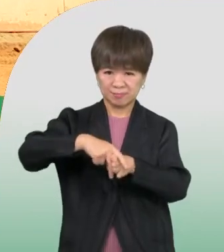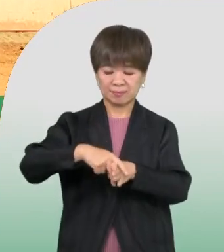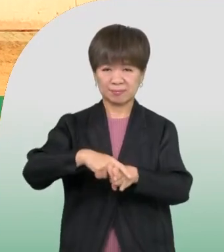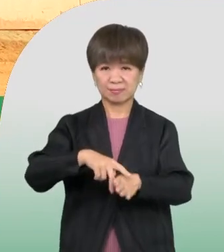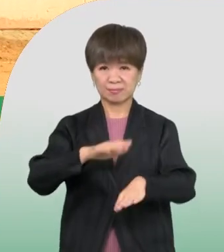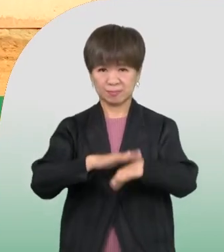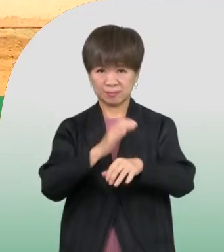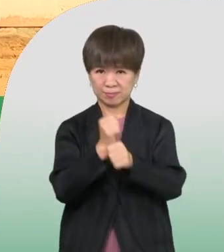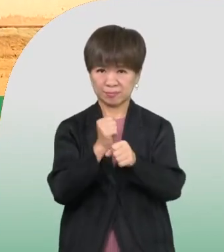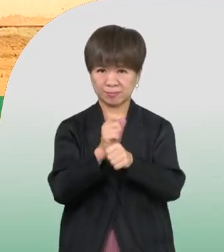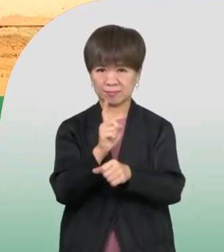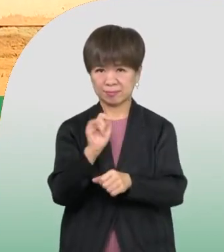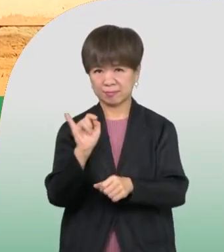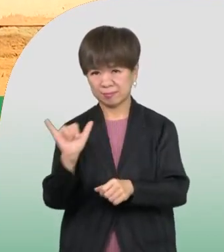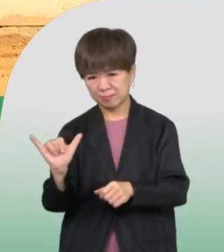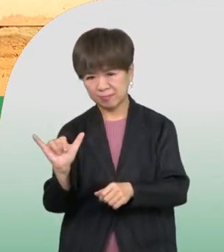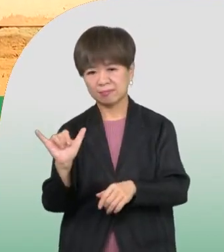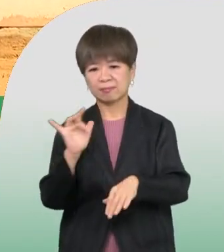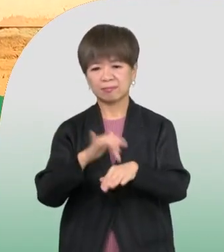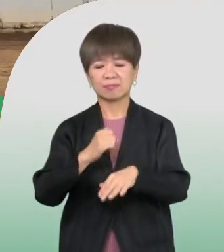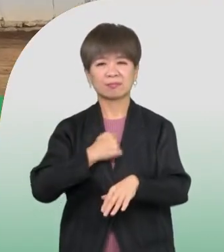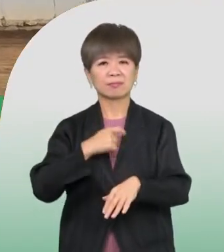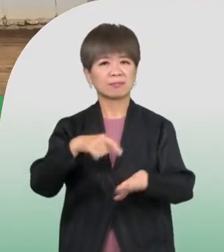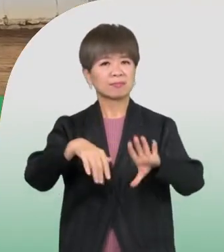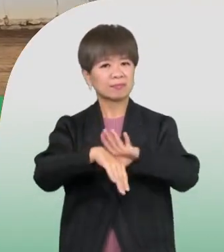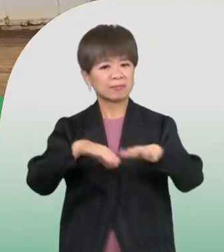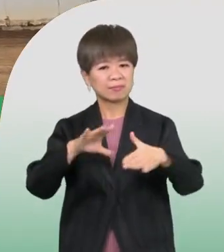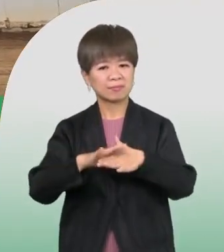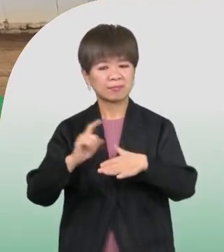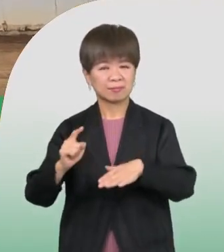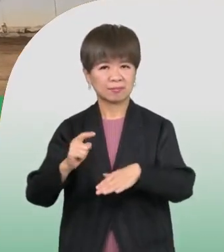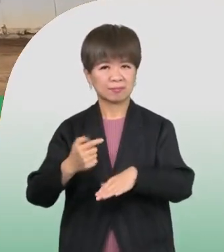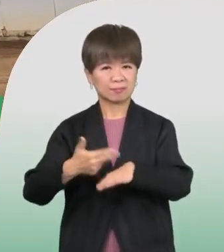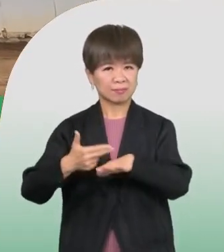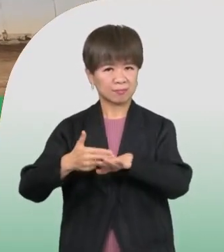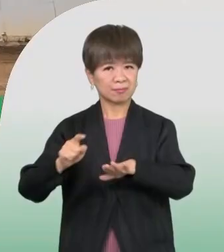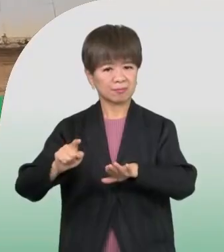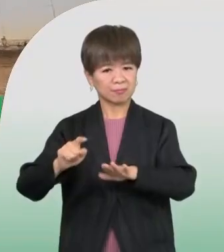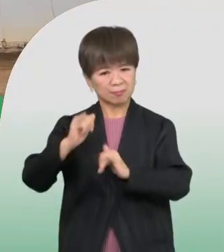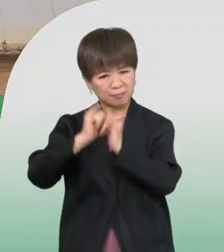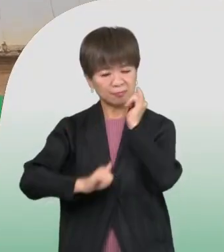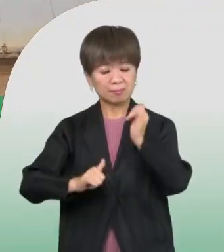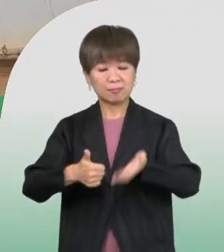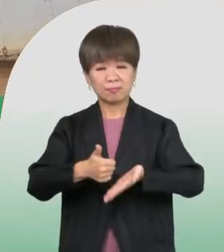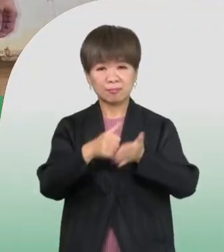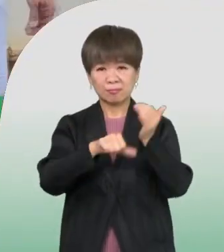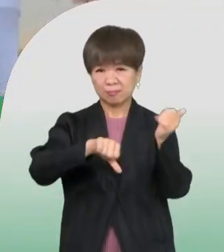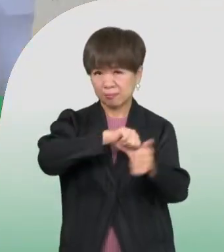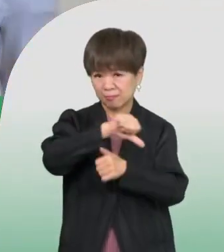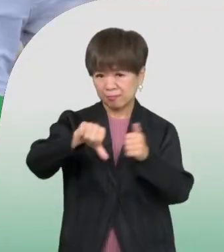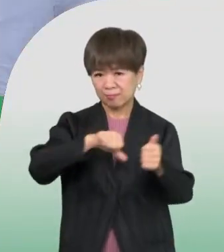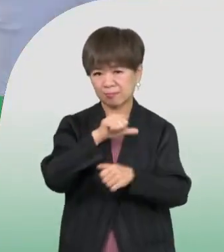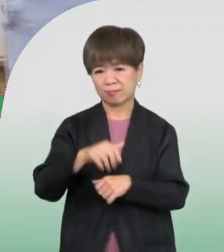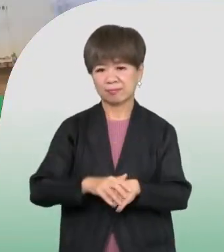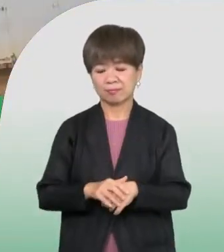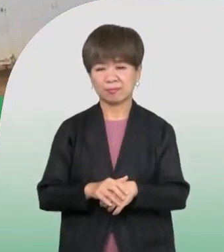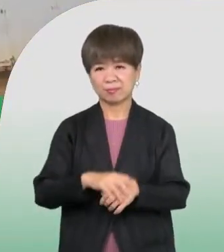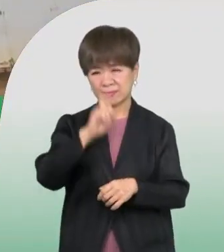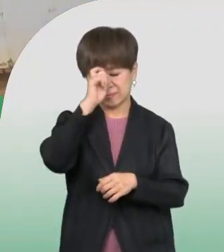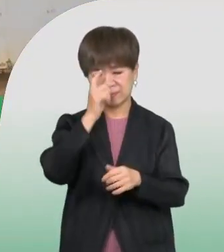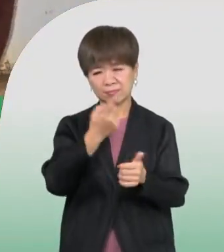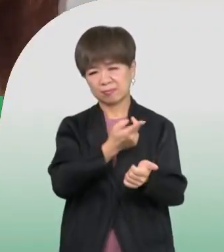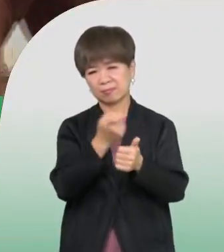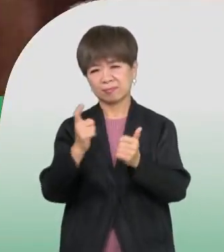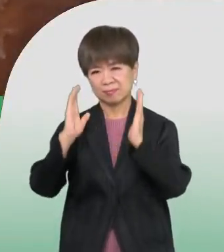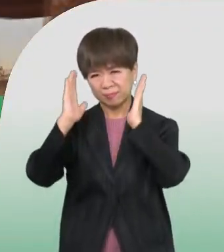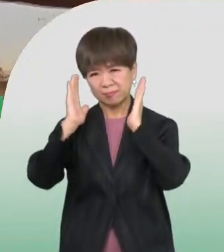属做一条发通，来了解马场文化，韩国马术的发展，学校尊重生命，第二去做正统的休闲